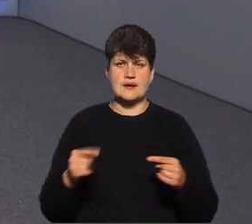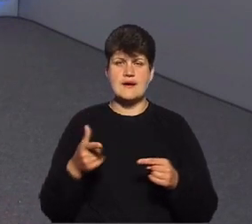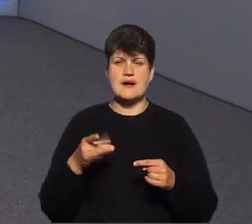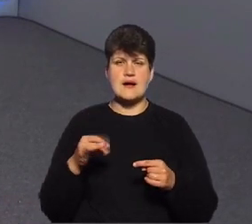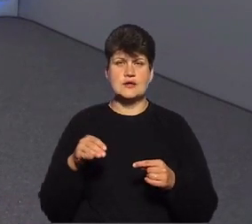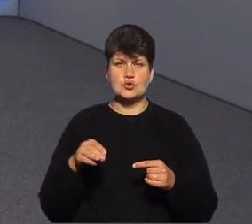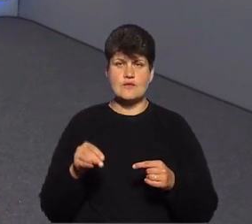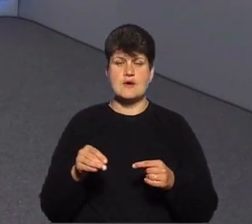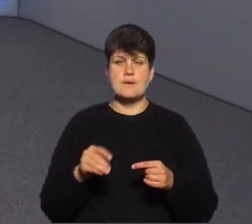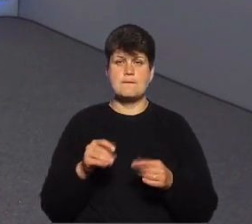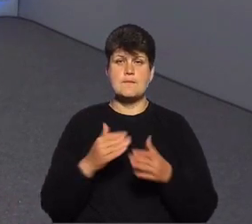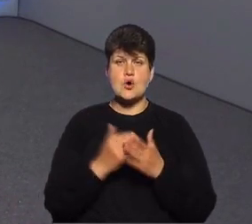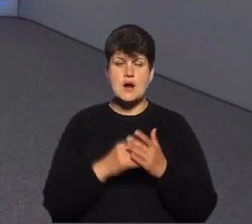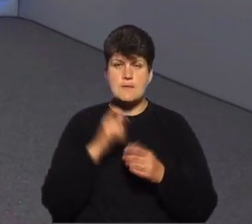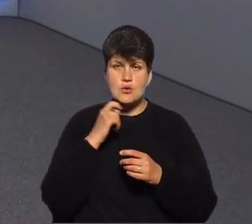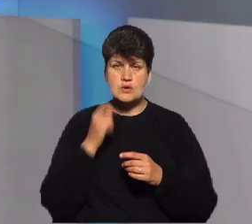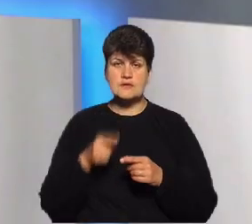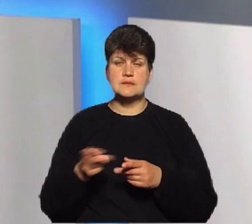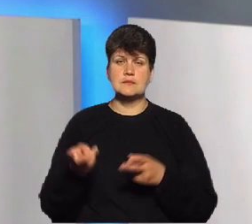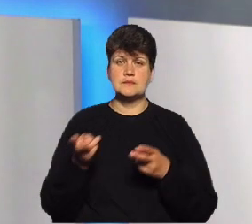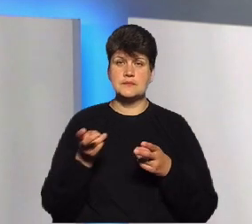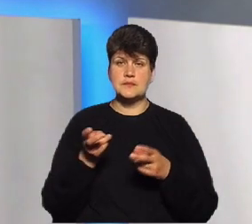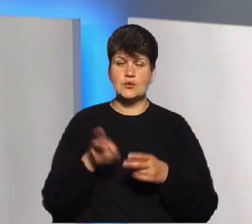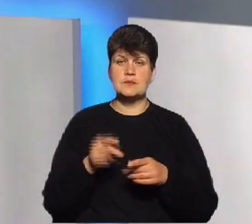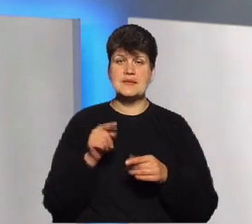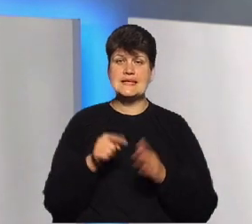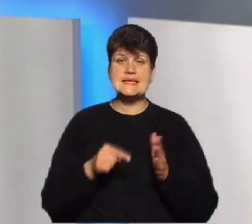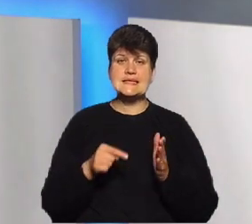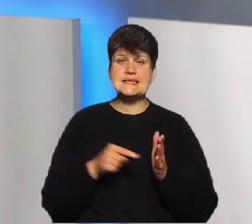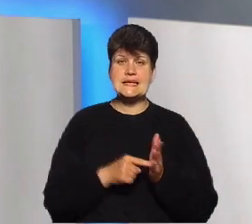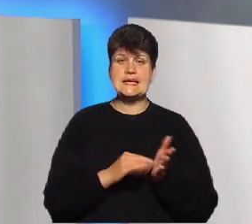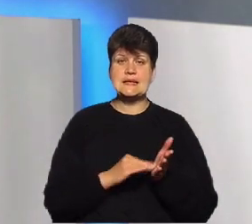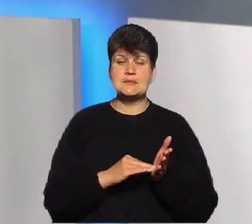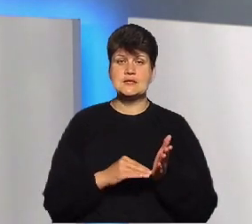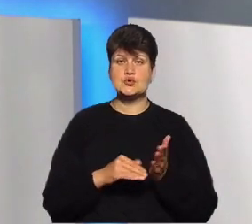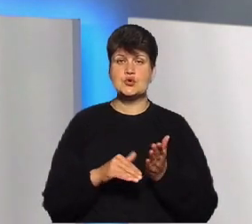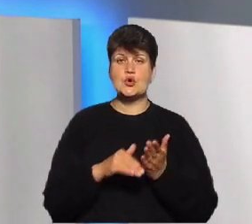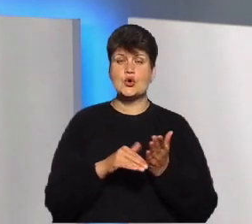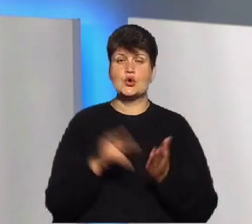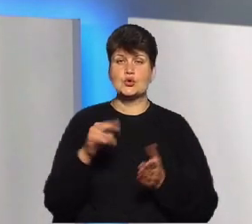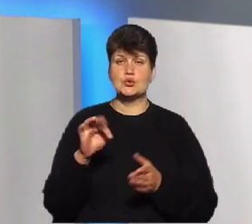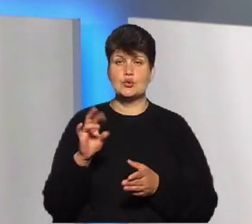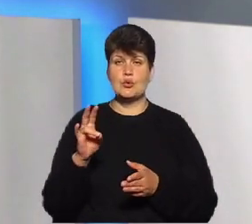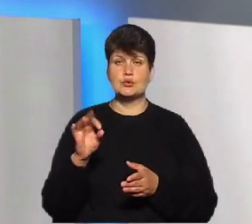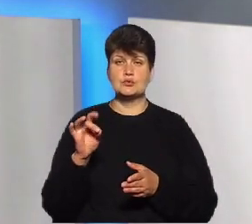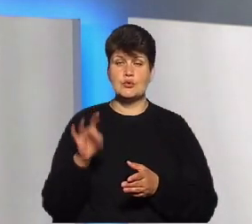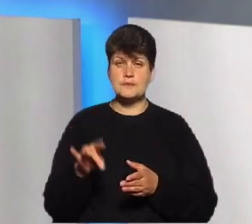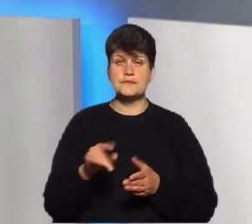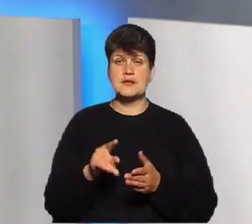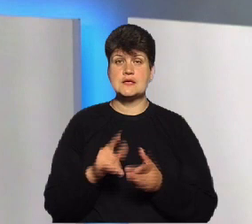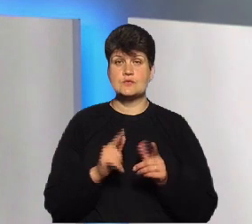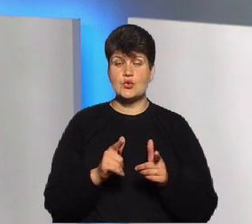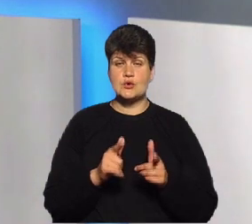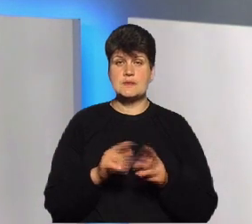грантова програма, вона заходить відповідно під ті цілі, які прописує донор, і також з погодженням відповідного міністерства тут в Україні.